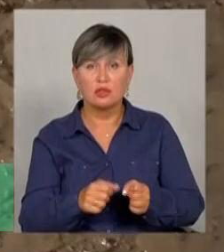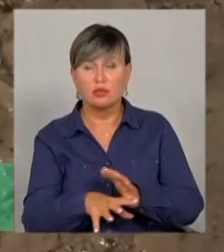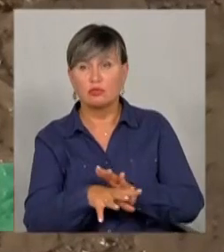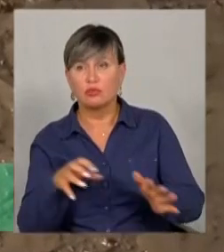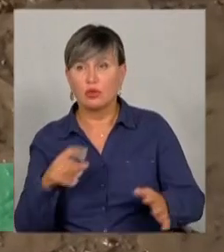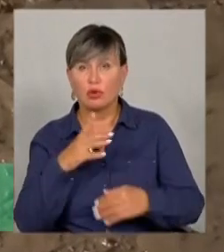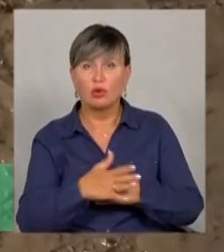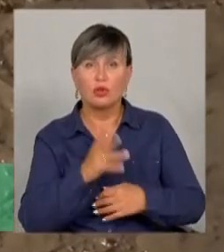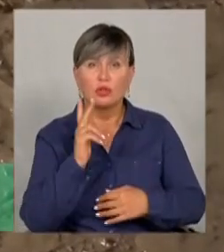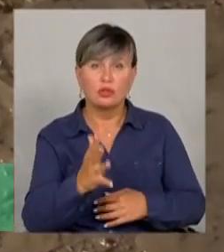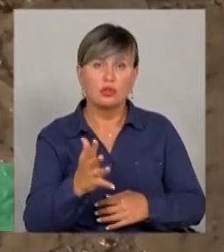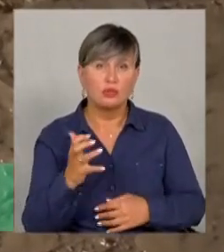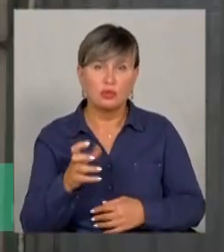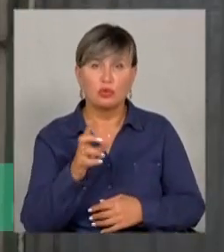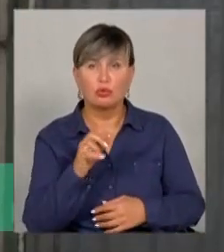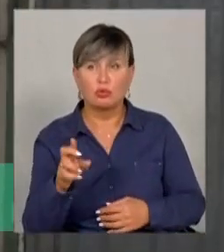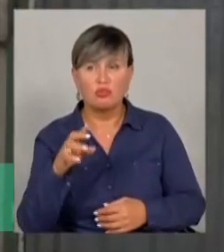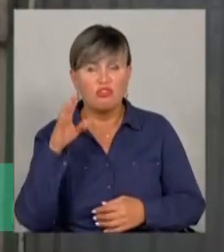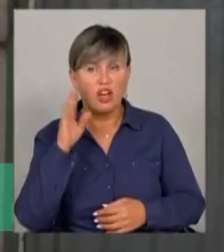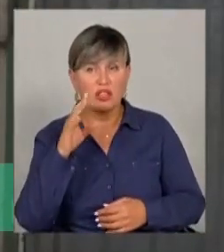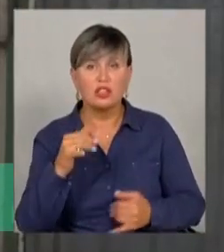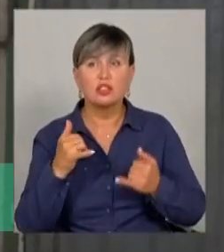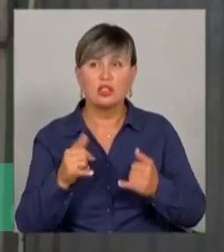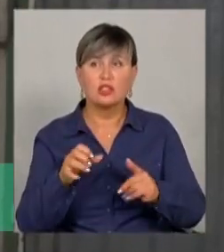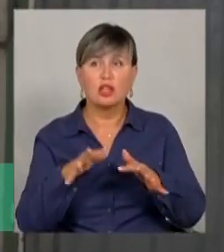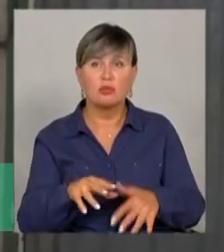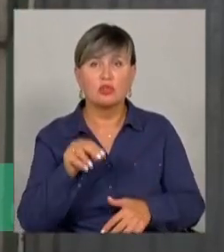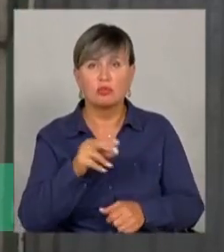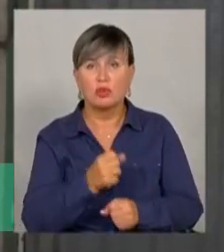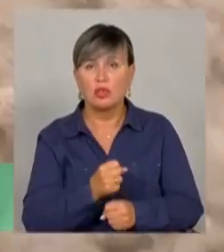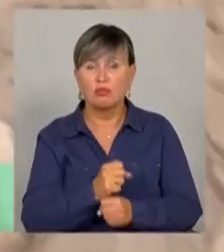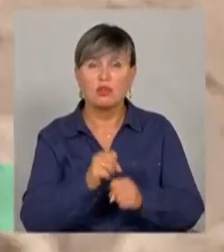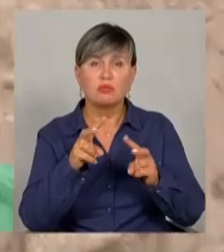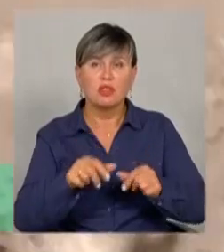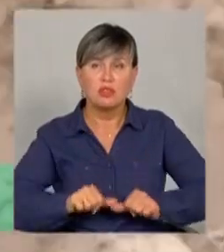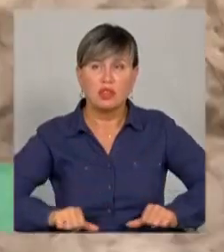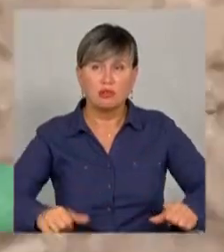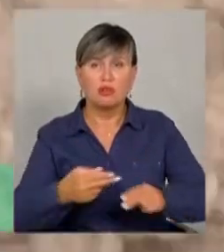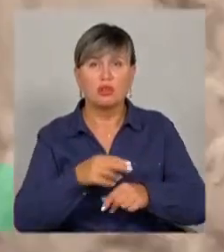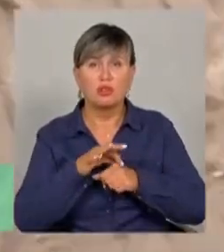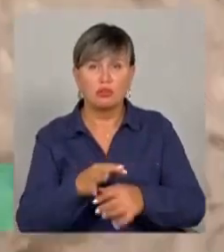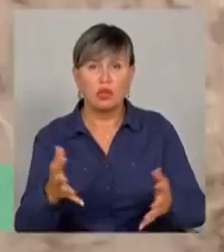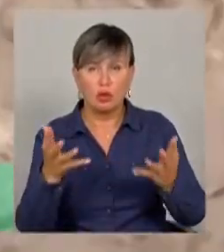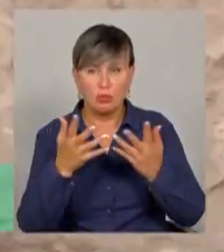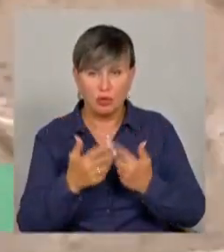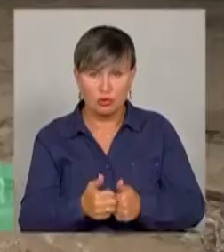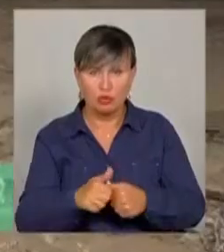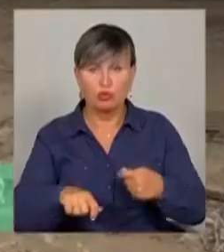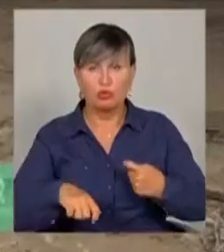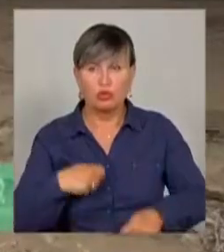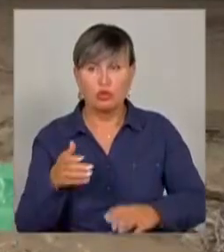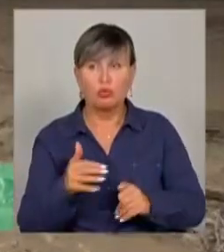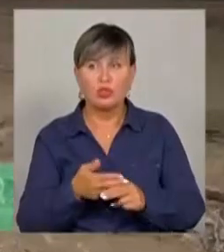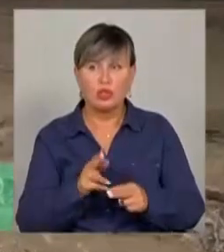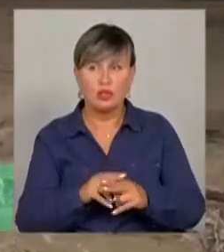порядка 3500 кубометров воды. Сейчас на месте ЧП работает спецкомиссия, которая ведет подсчет нанесенного ущерба, после